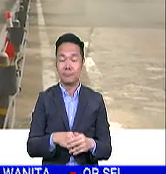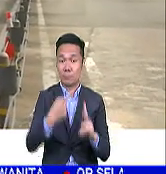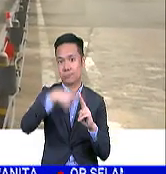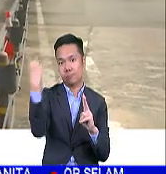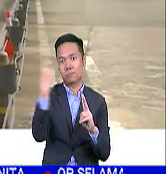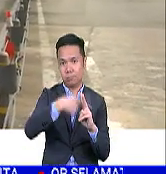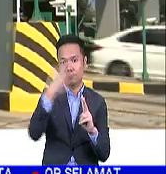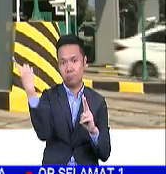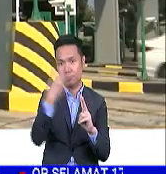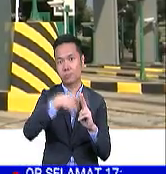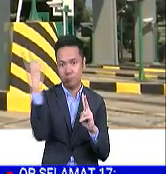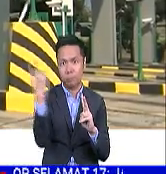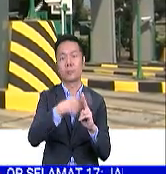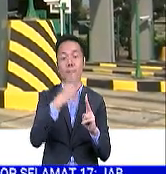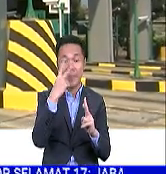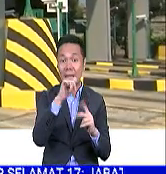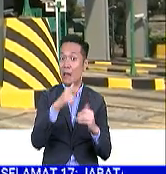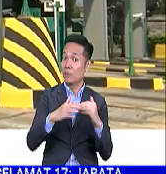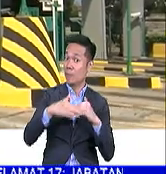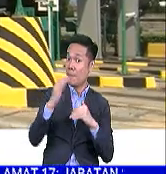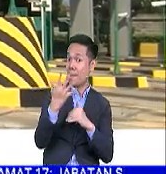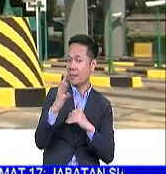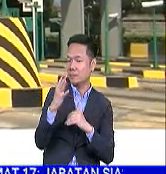sebanyak 15% pengguna Plaza Tol